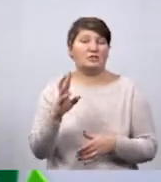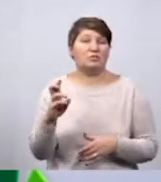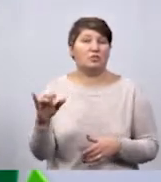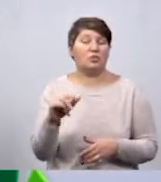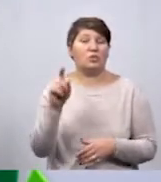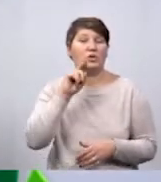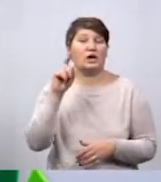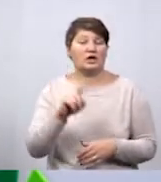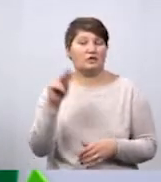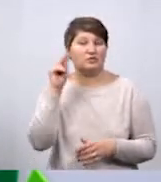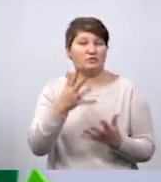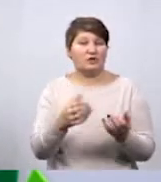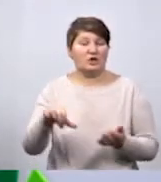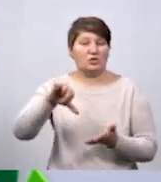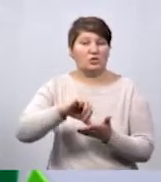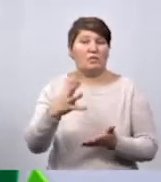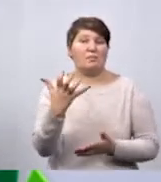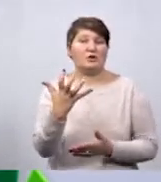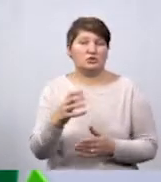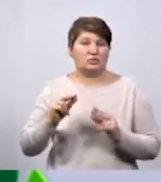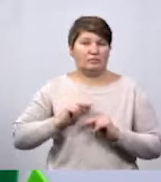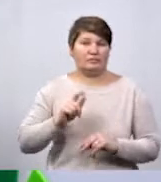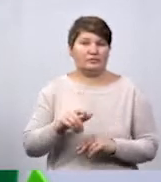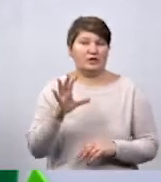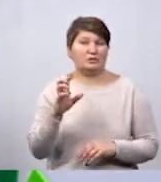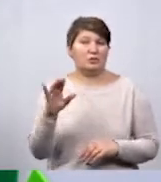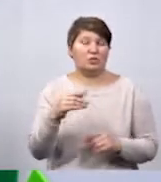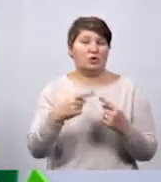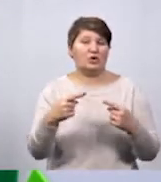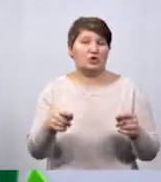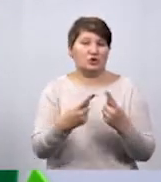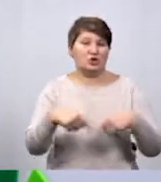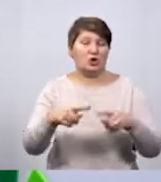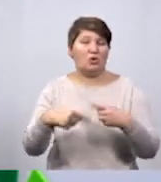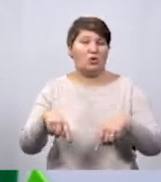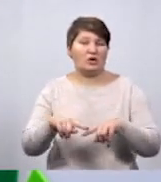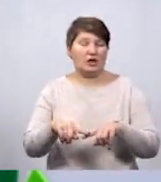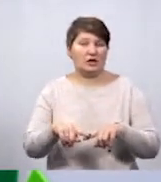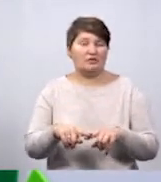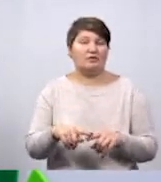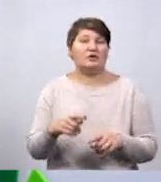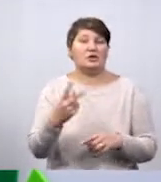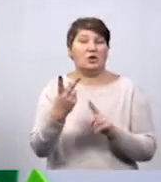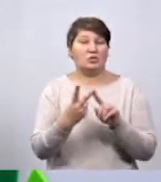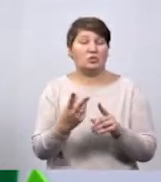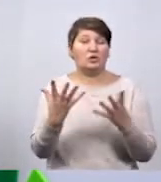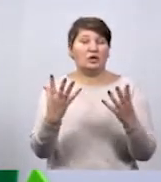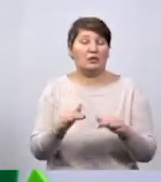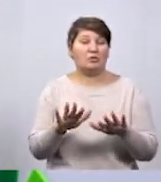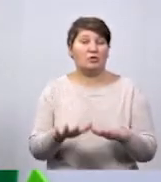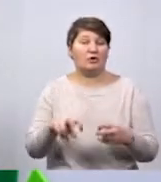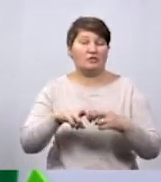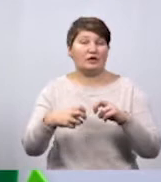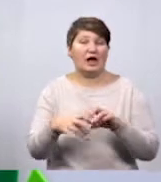України. У навчанні взяли участь понад 500 співробітників СБУ та інших правоохоронних органів. За легендою, на другий день перебування у